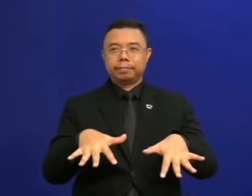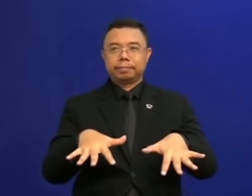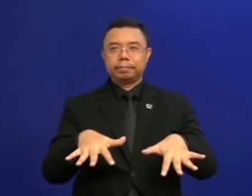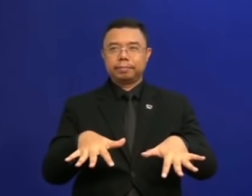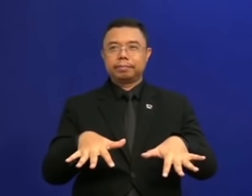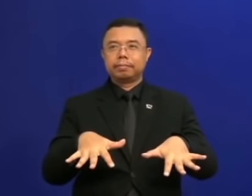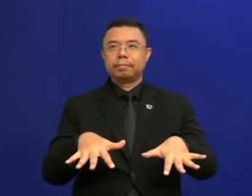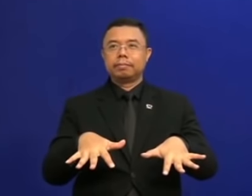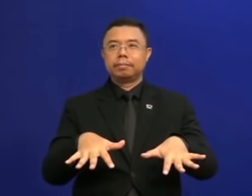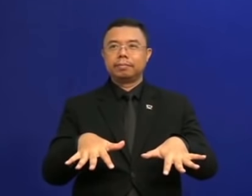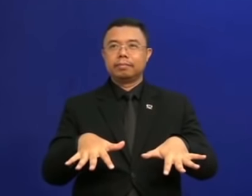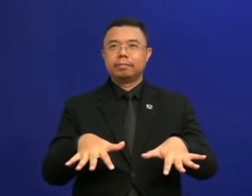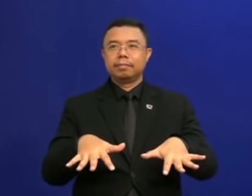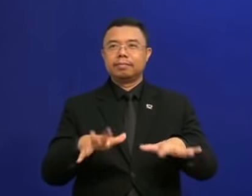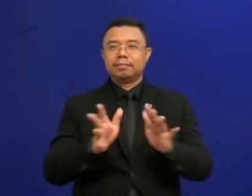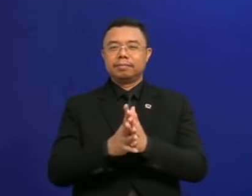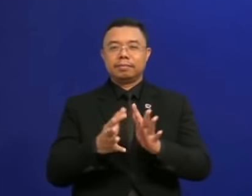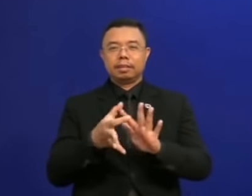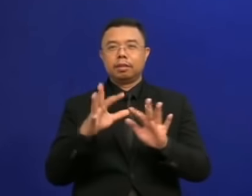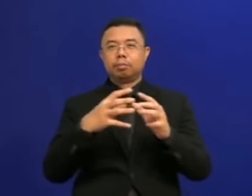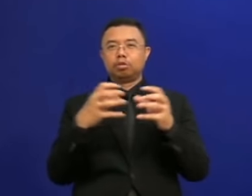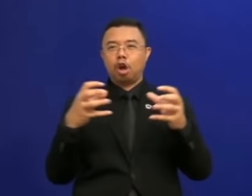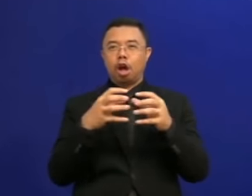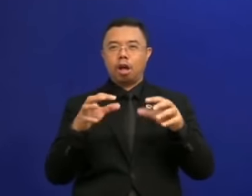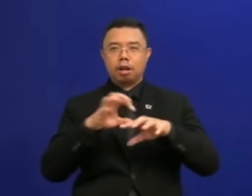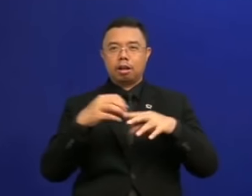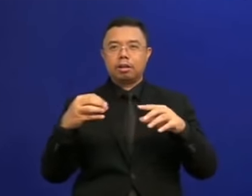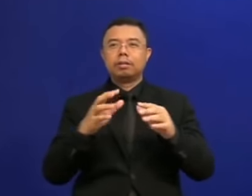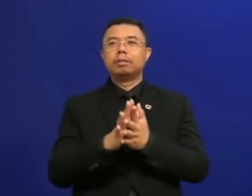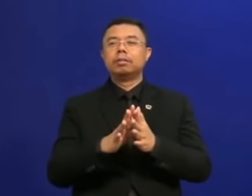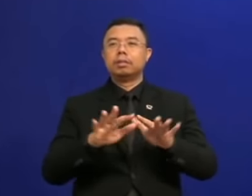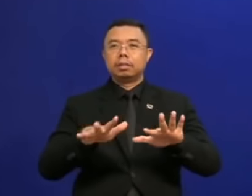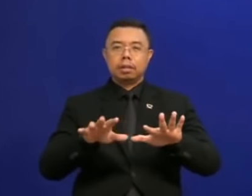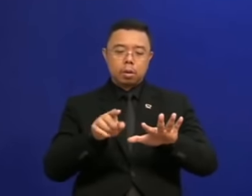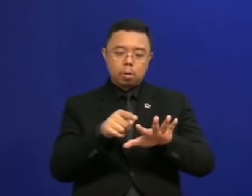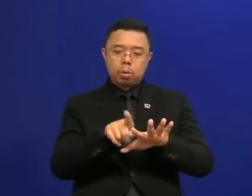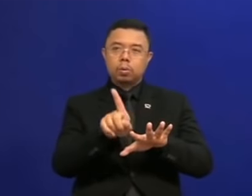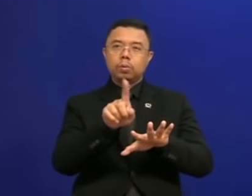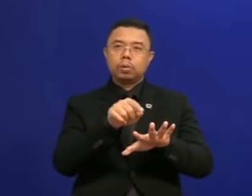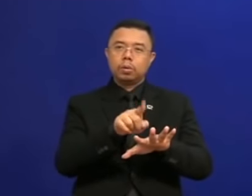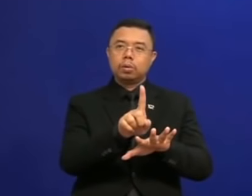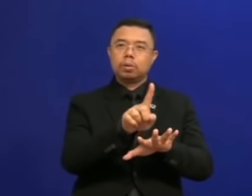saudara, buntek, lentik, berwarna.